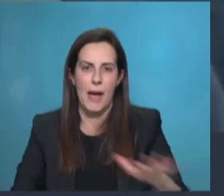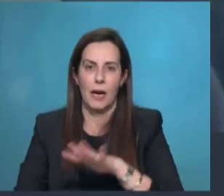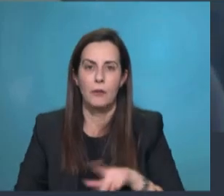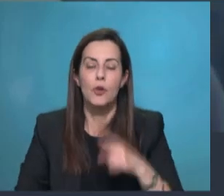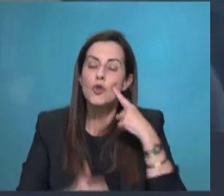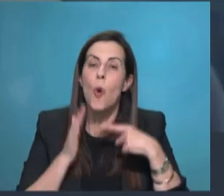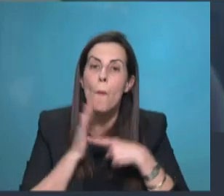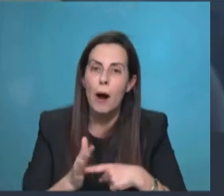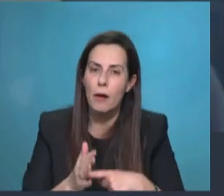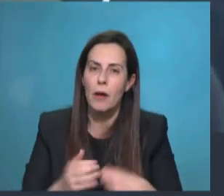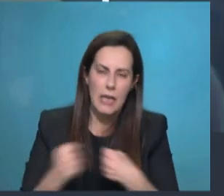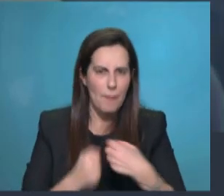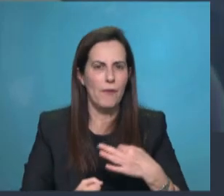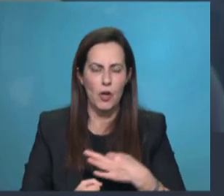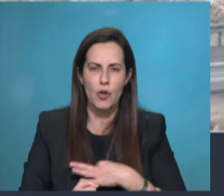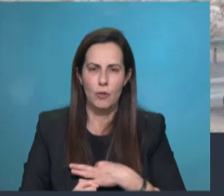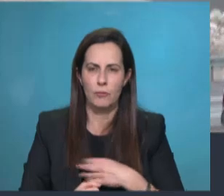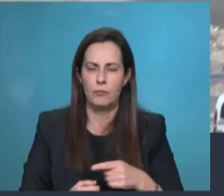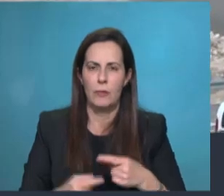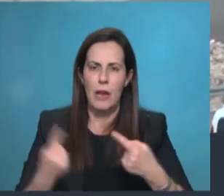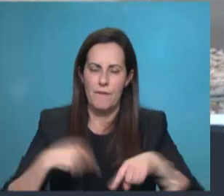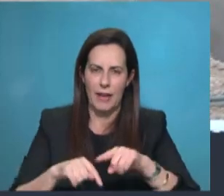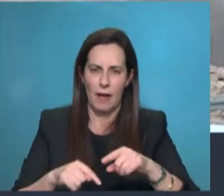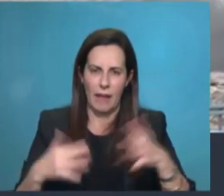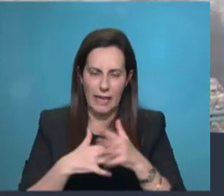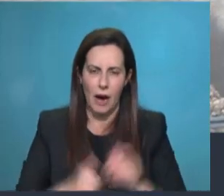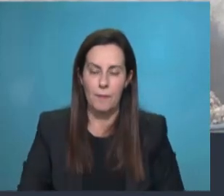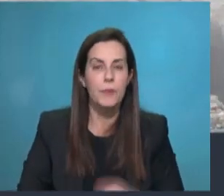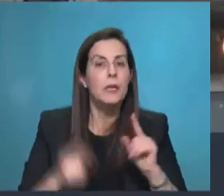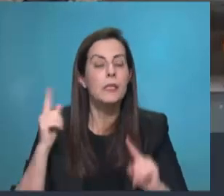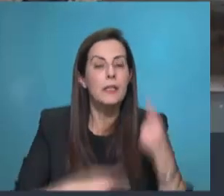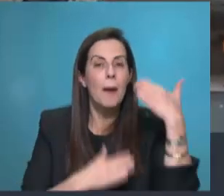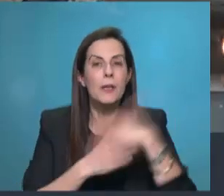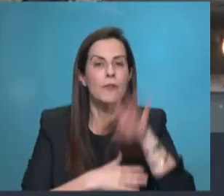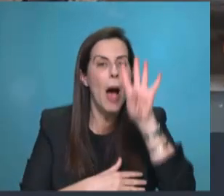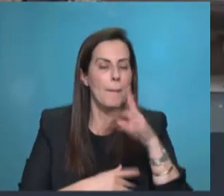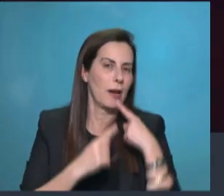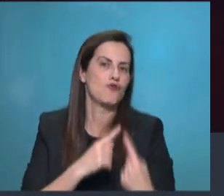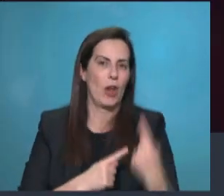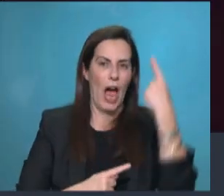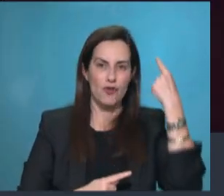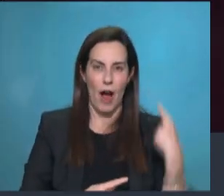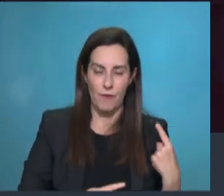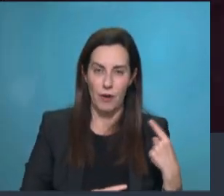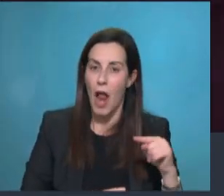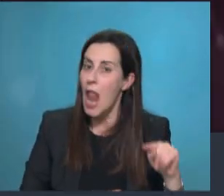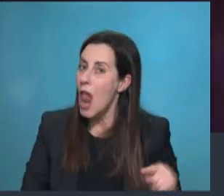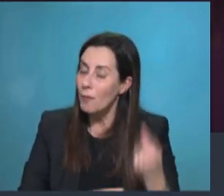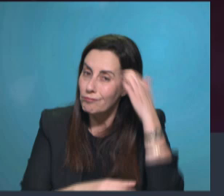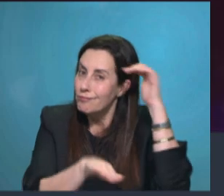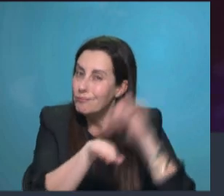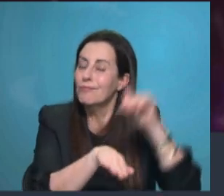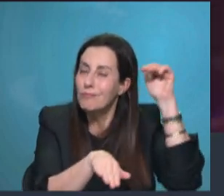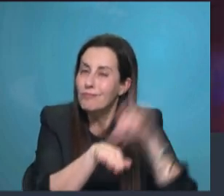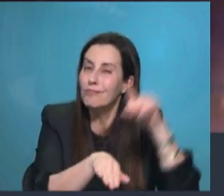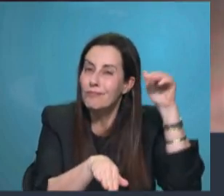ממחיש את המאבק שלנו לוועדת חקירה בלתי תלויה. זה קרה בסוף חודש אפריל בשנה שעברה, אף על פי שהוזהרו פעם אחר